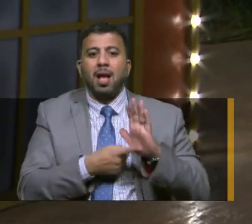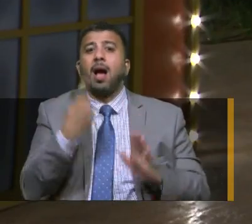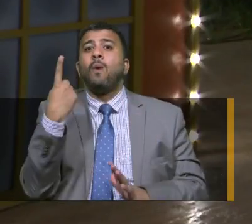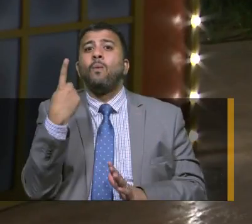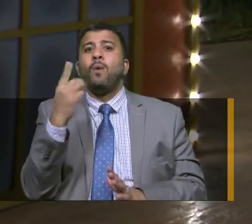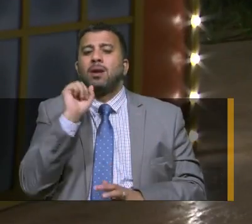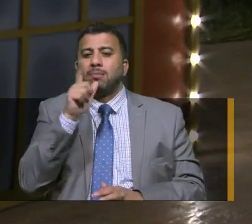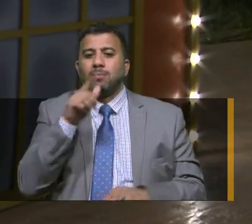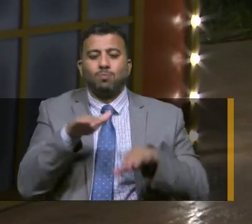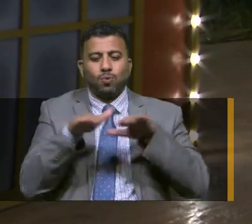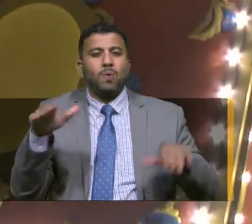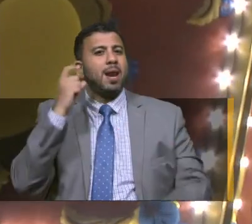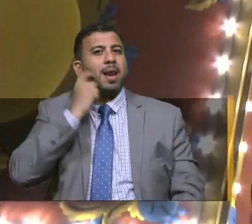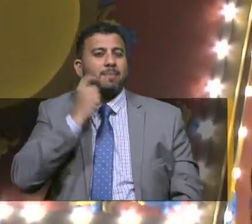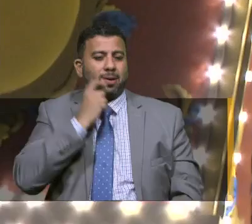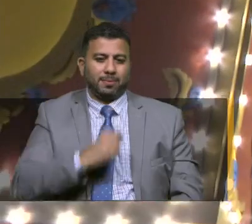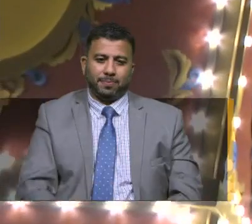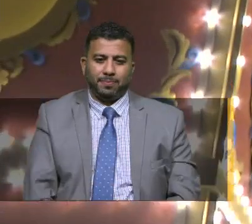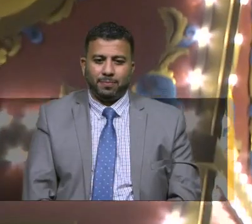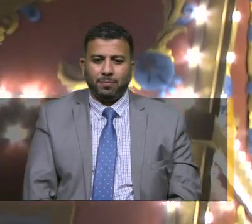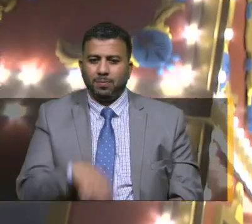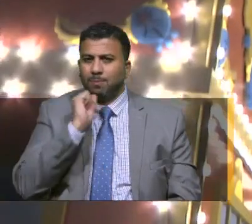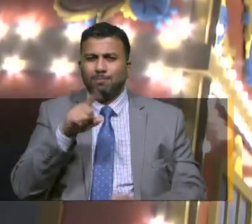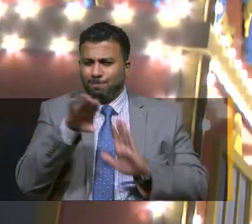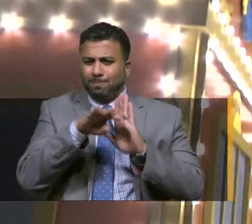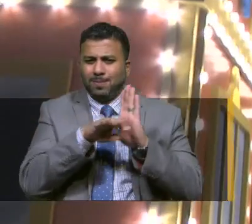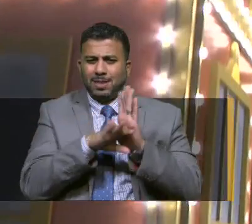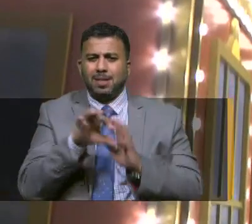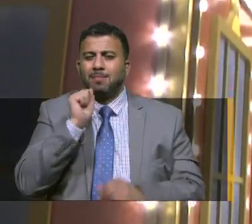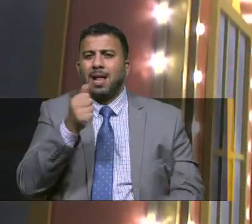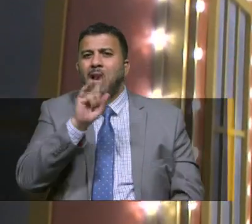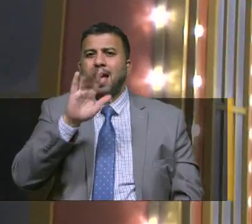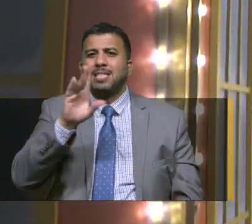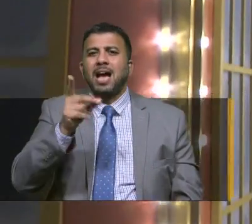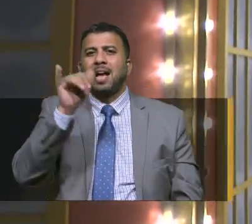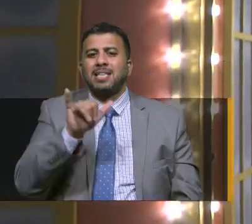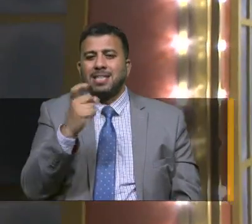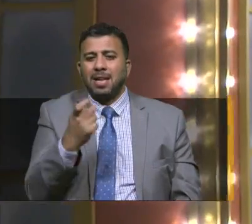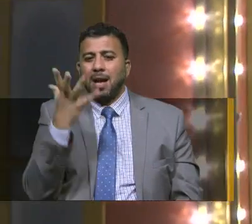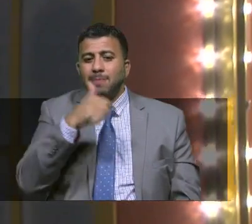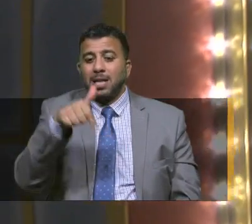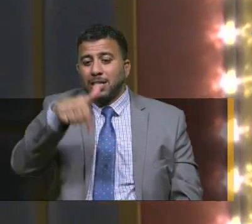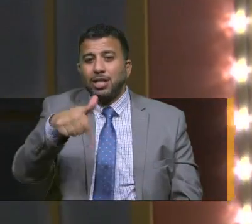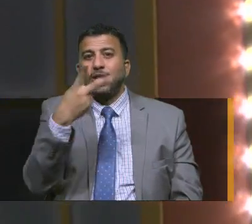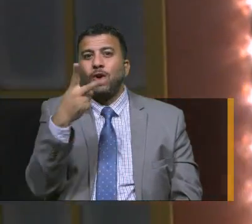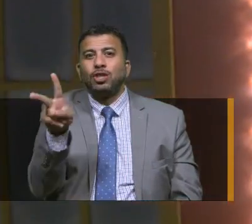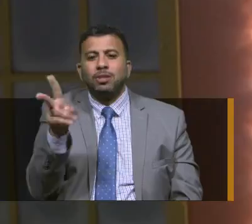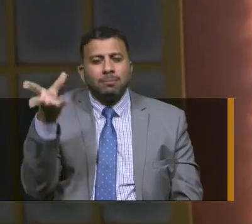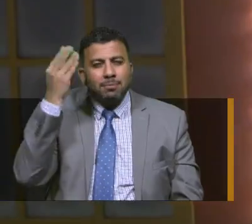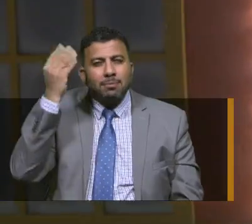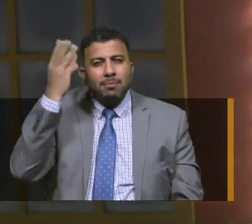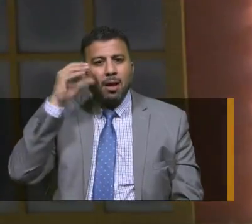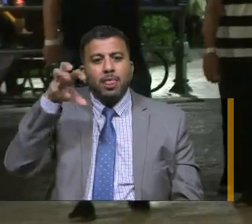نوعها في مستوى الإمارة. وتتضمن جزيرة الأساطير 26 لعبة مستوحاة من